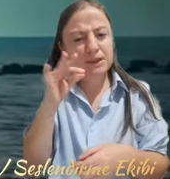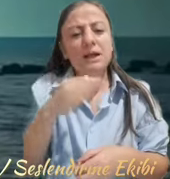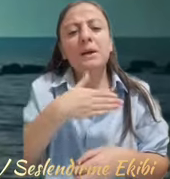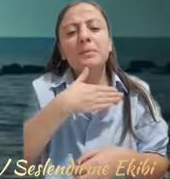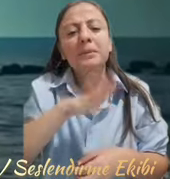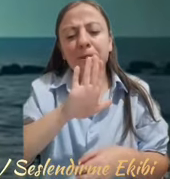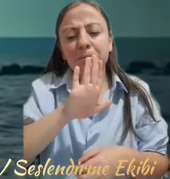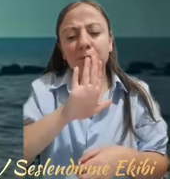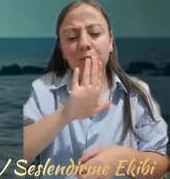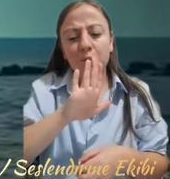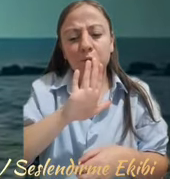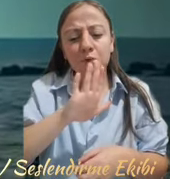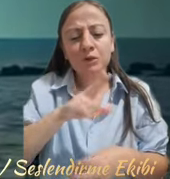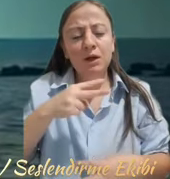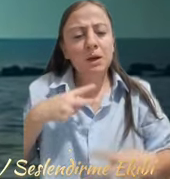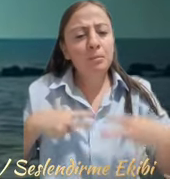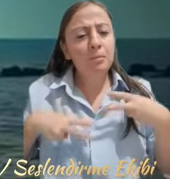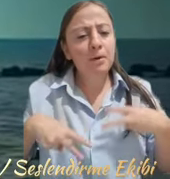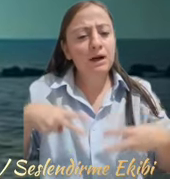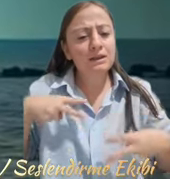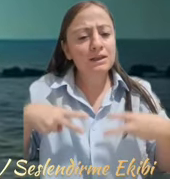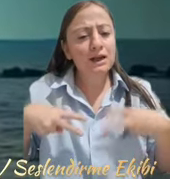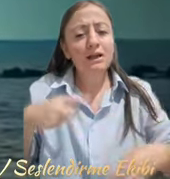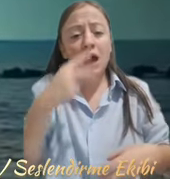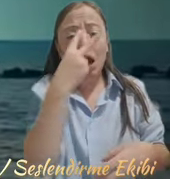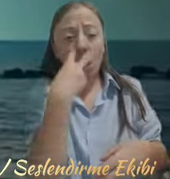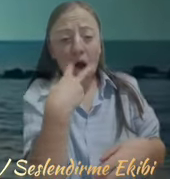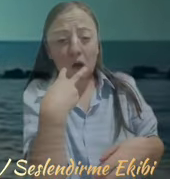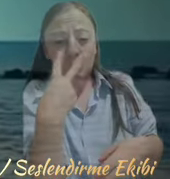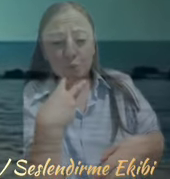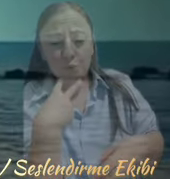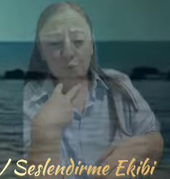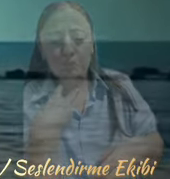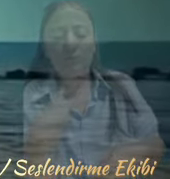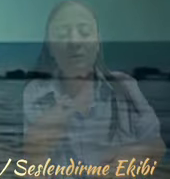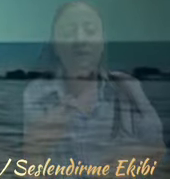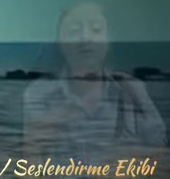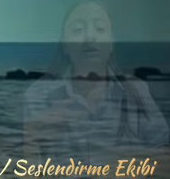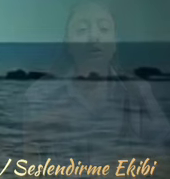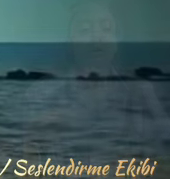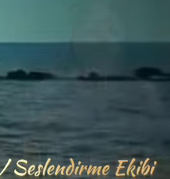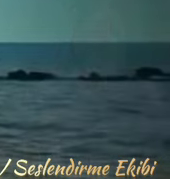çözümsüzlüğe dokunan sözümce.